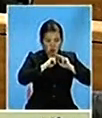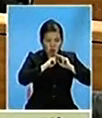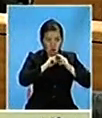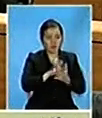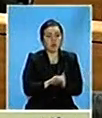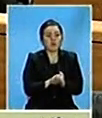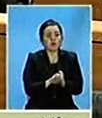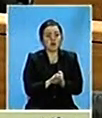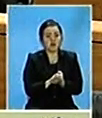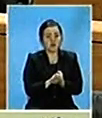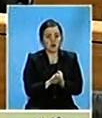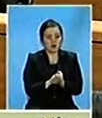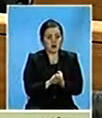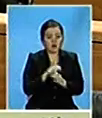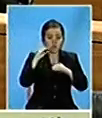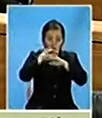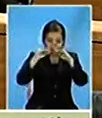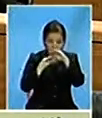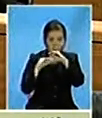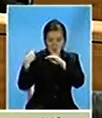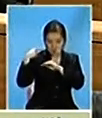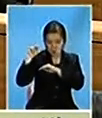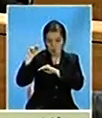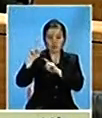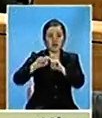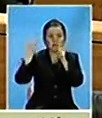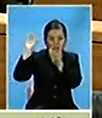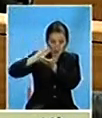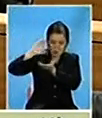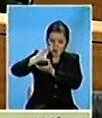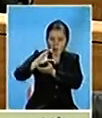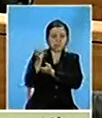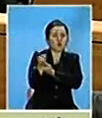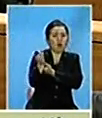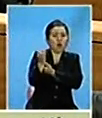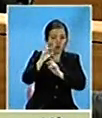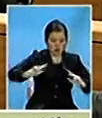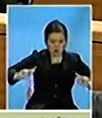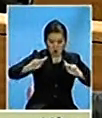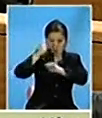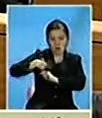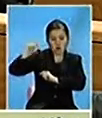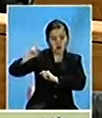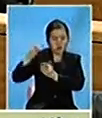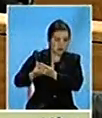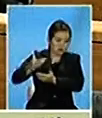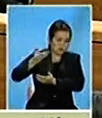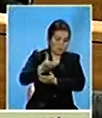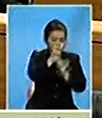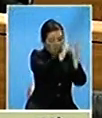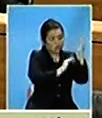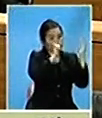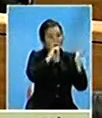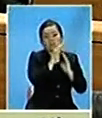โครงการที่ประสบประสิทธิผลสูงสุดด้วยงบประมาณที่เล็กน้อยดังกล่าวทำให้กระทรวงยุติธรรมไม่สนับสนุนให้แพร่หลายไปทั่วประเทศ